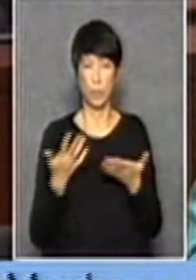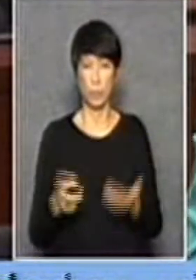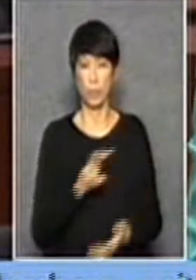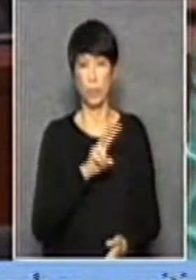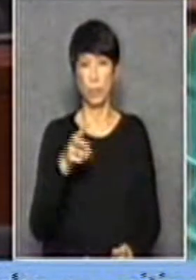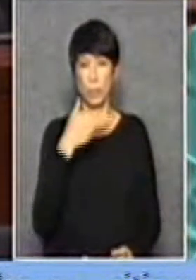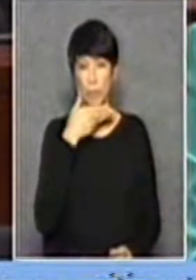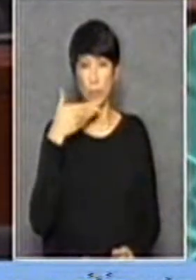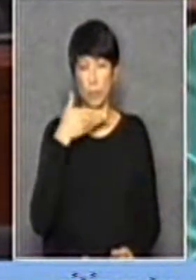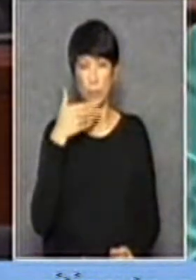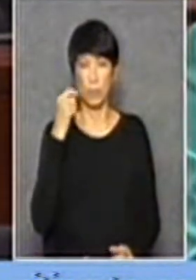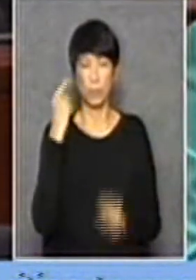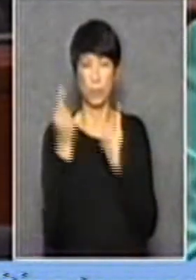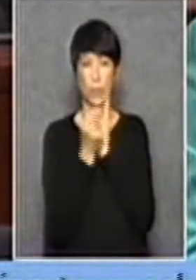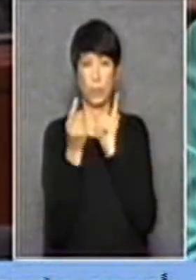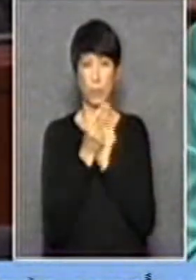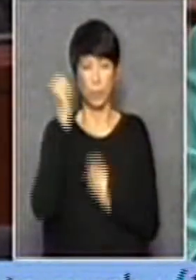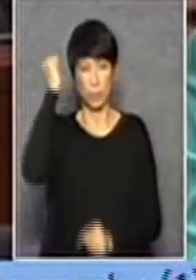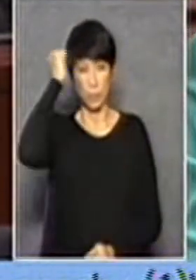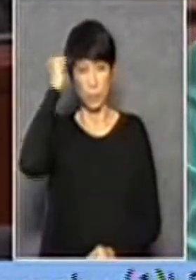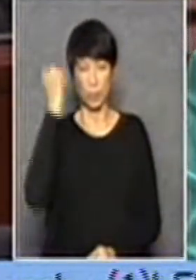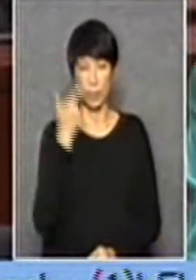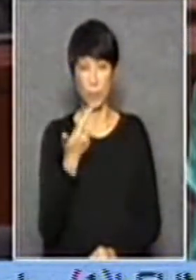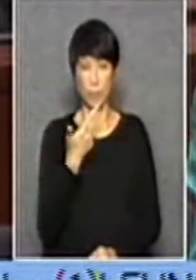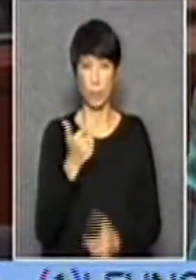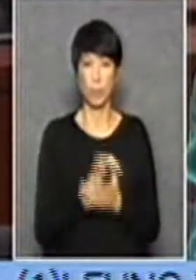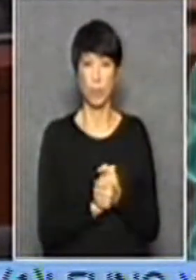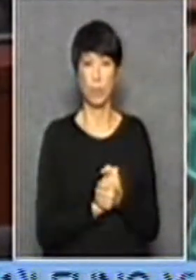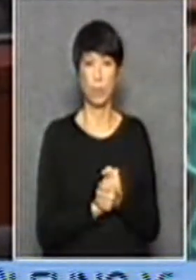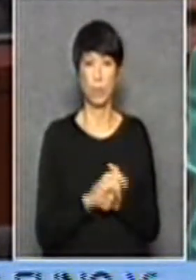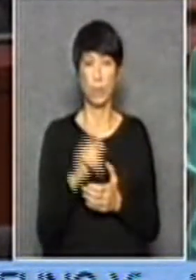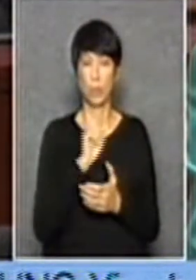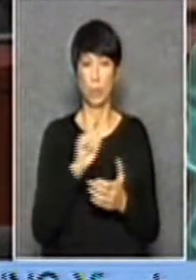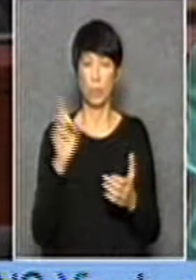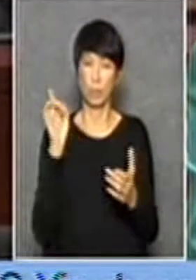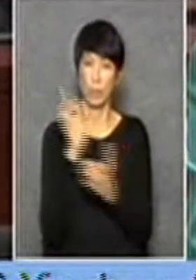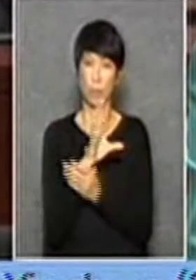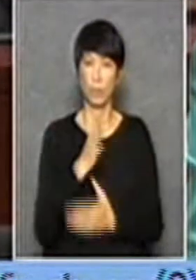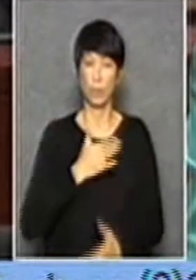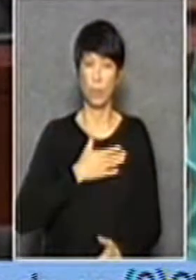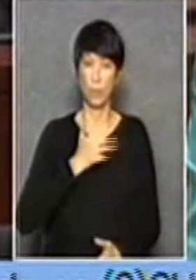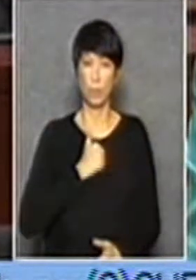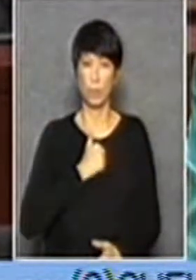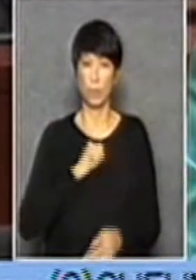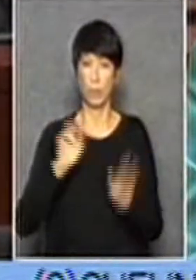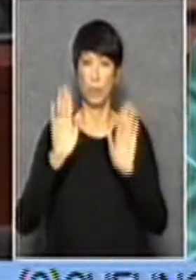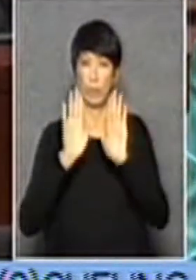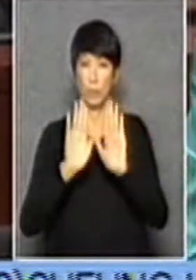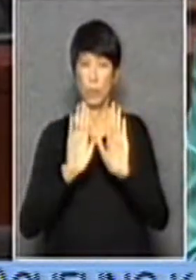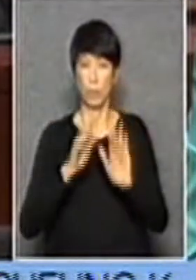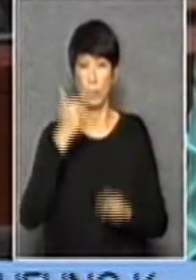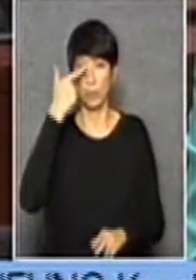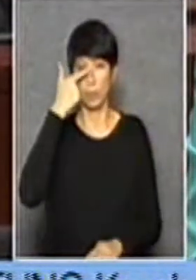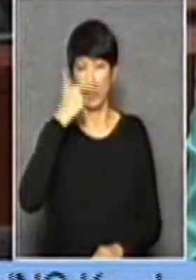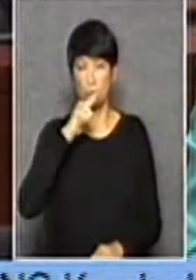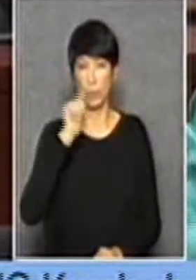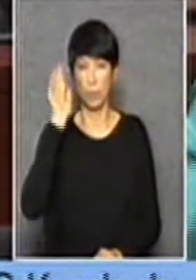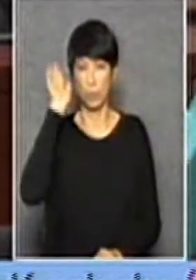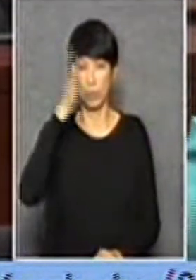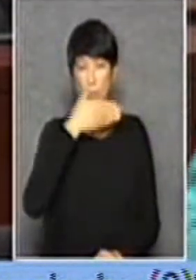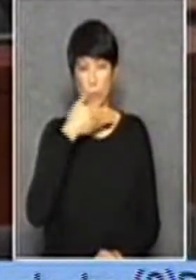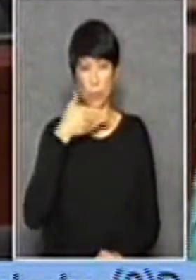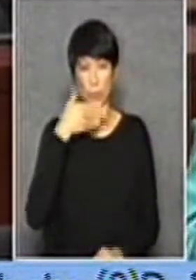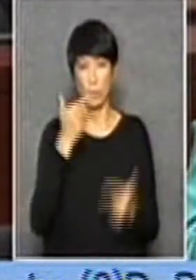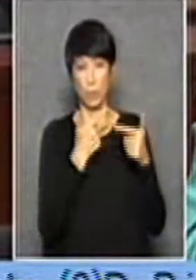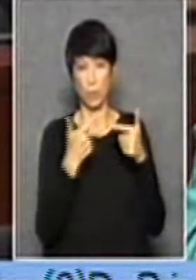青年人面對這麼多困境了，那為什麼我們不會及早準備，避免新一代的未來一代的